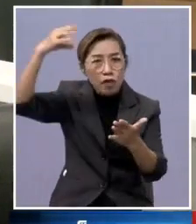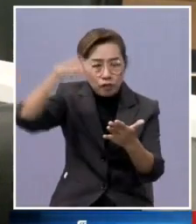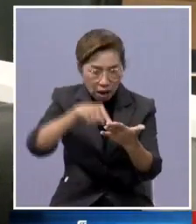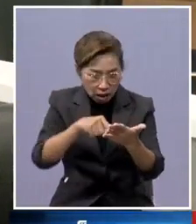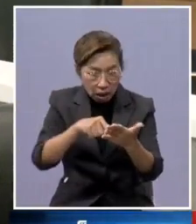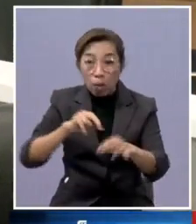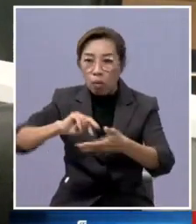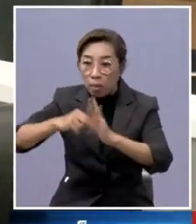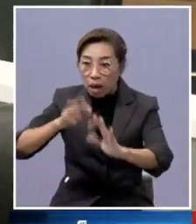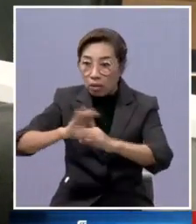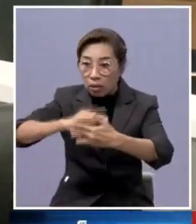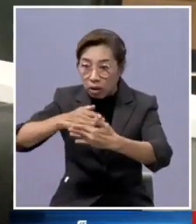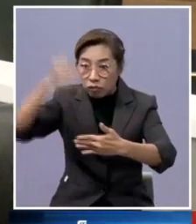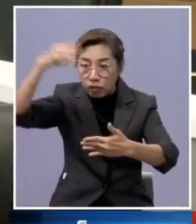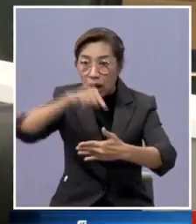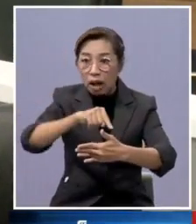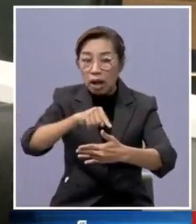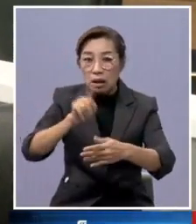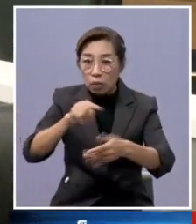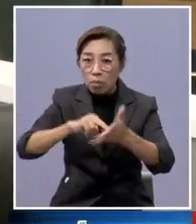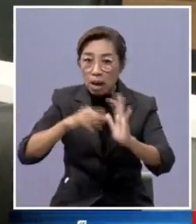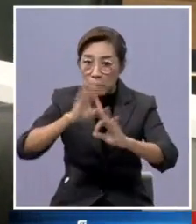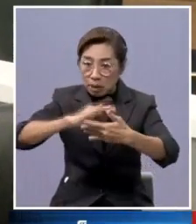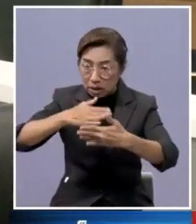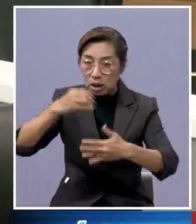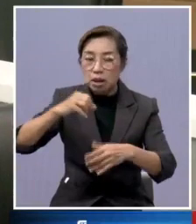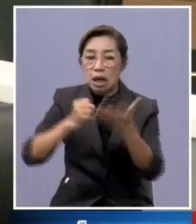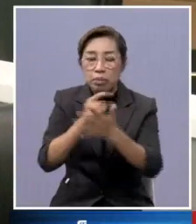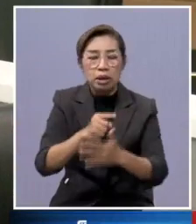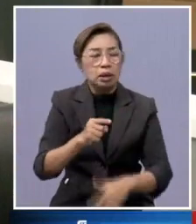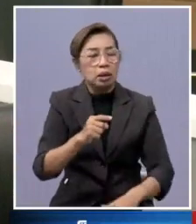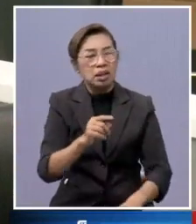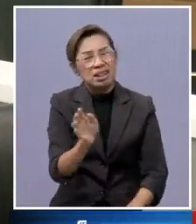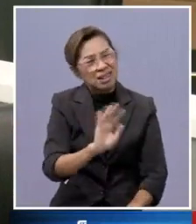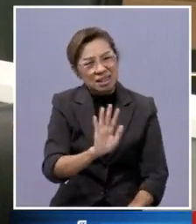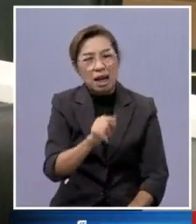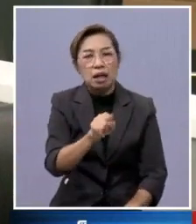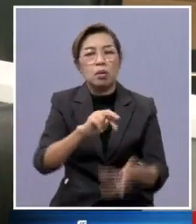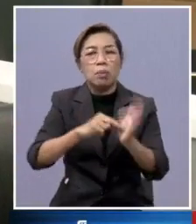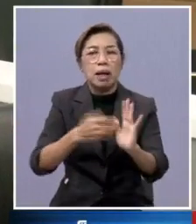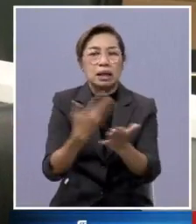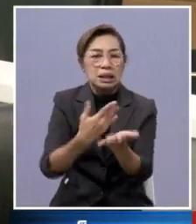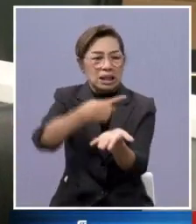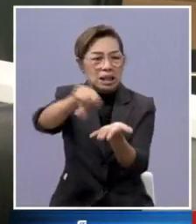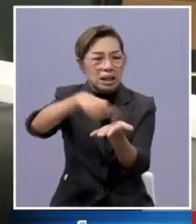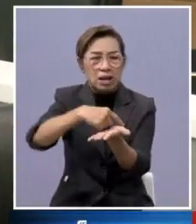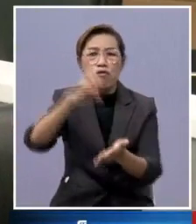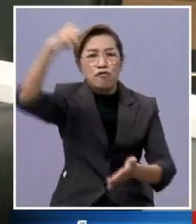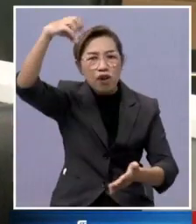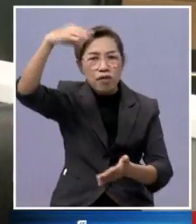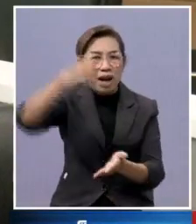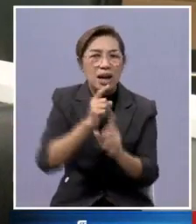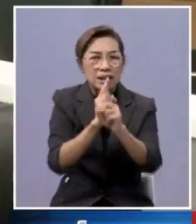เป็นบัญชียาเสพติดคือด่วนสรุปกับการกระทำความผิดเป็นเพราะเพียงแค่เรื่องเรื่องของการโอนเงินชำระค่าไฟตามบิน